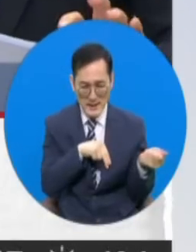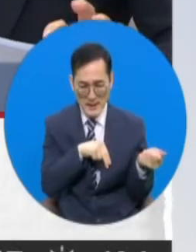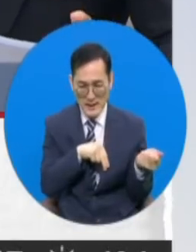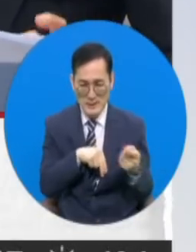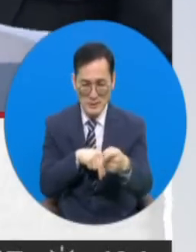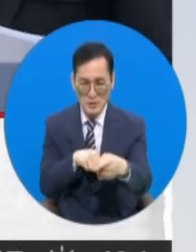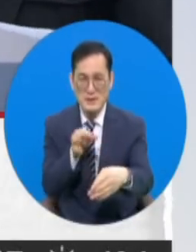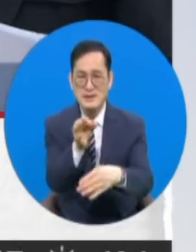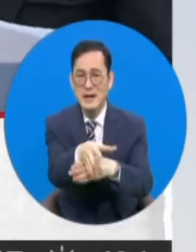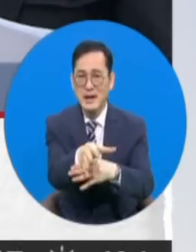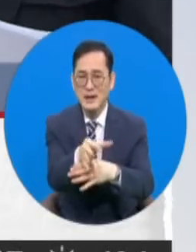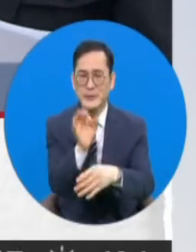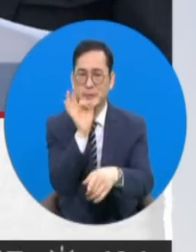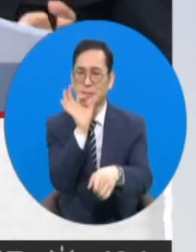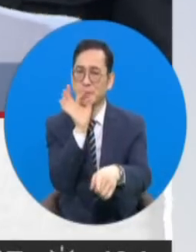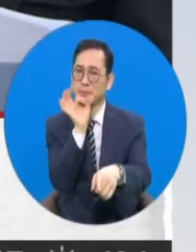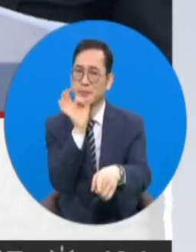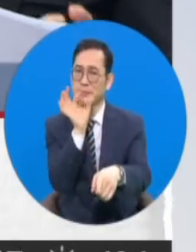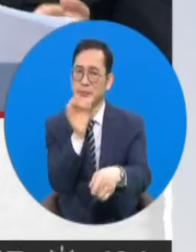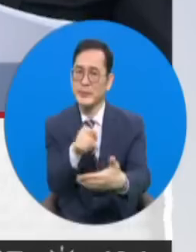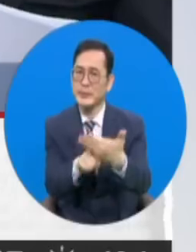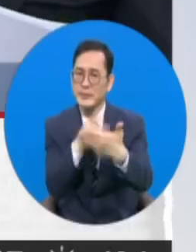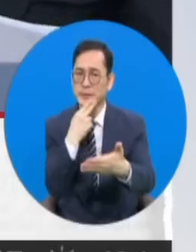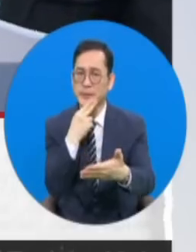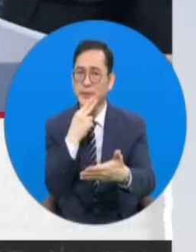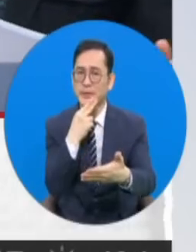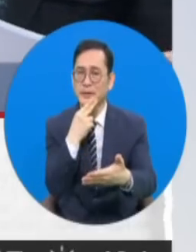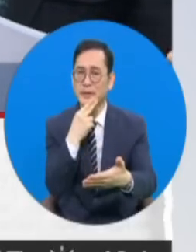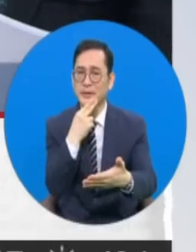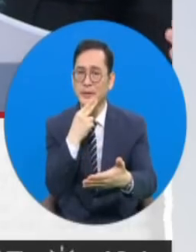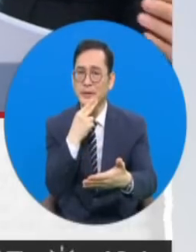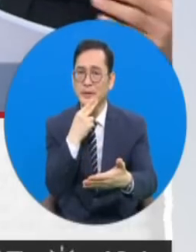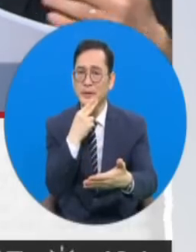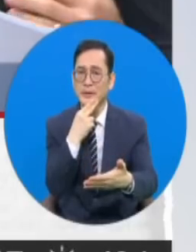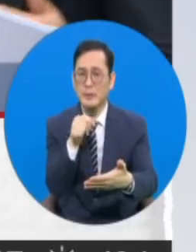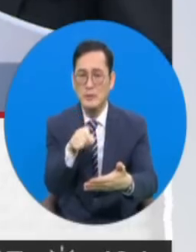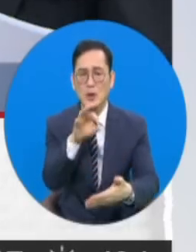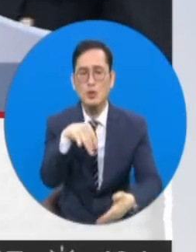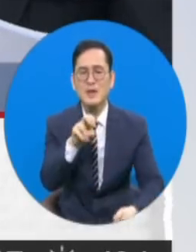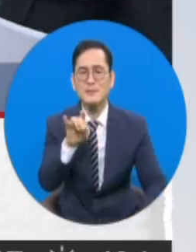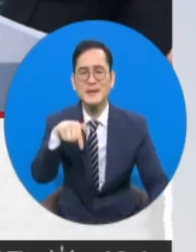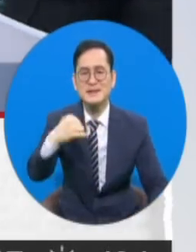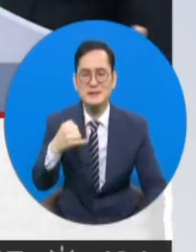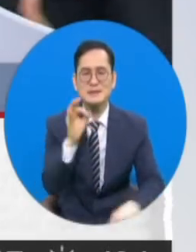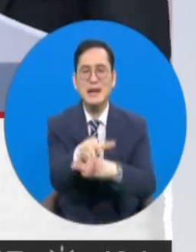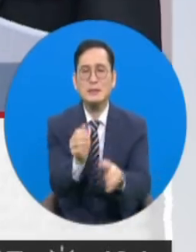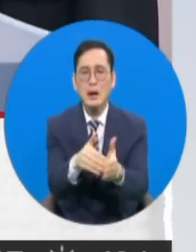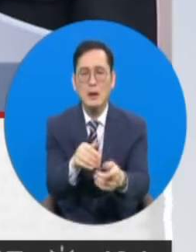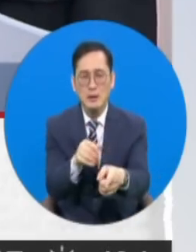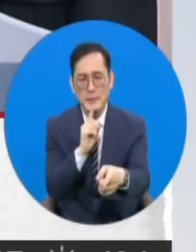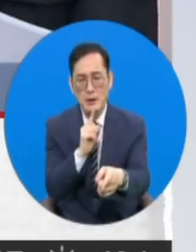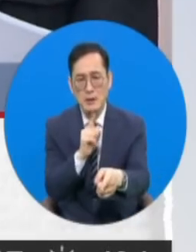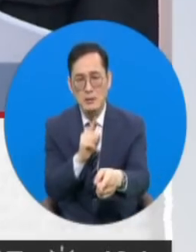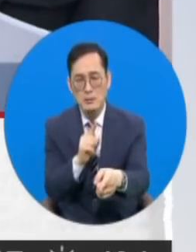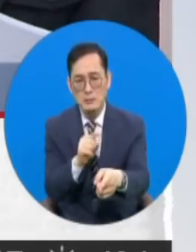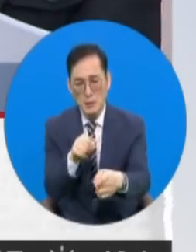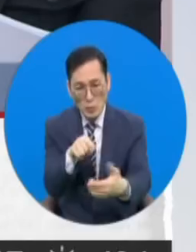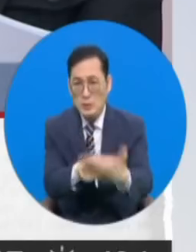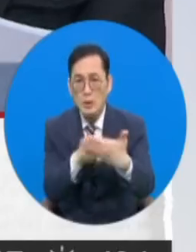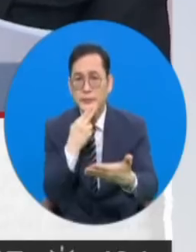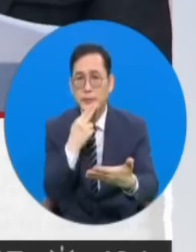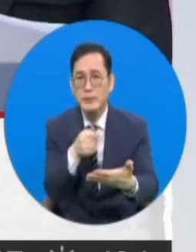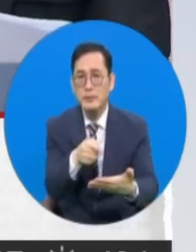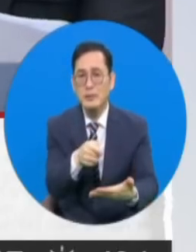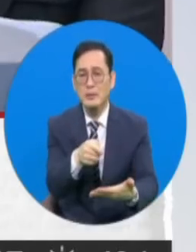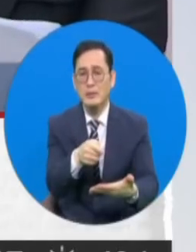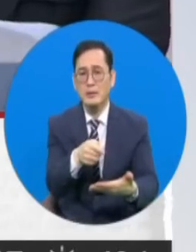그렇죠 빗썸에 있는 80만 개가 어떻게 갑자기 생겨서 자기 거래 자기가 주거래하는 업비트로 가져갔느냐 이게